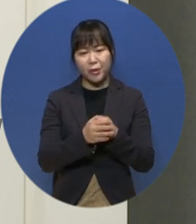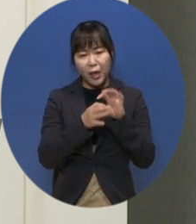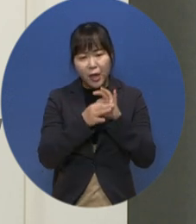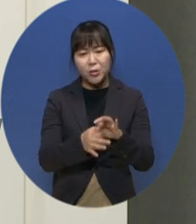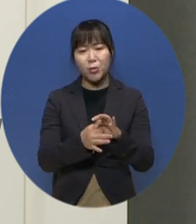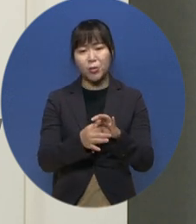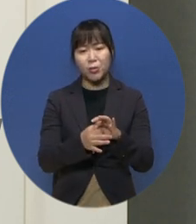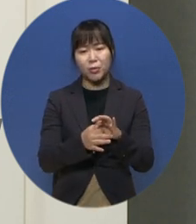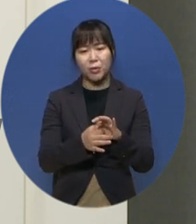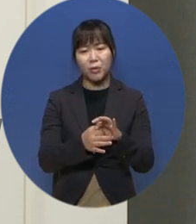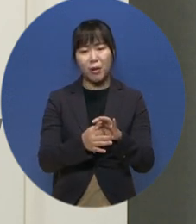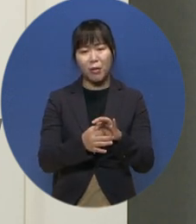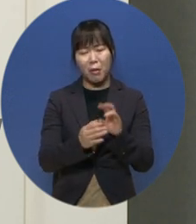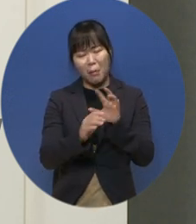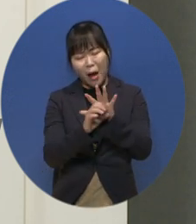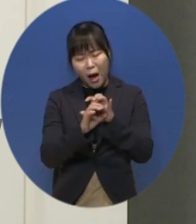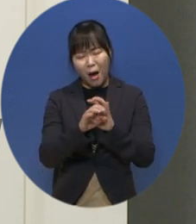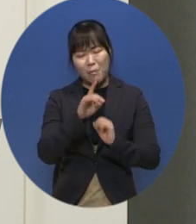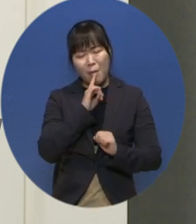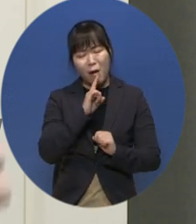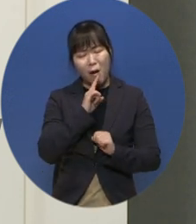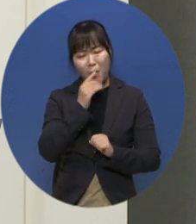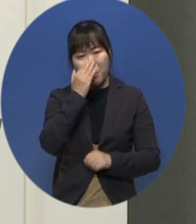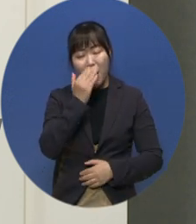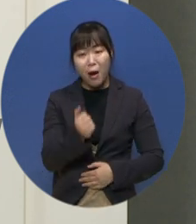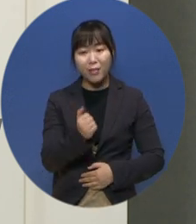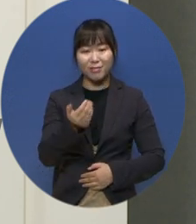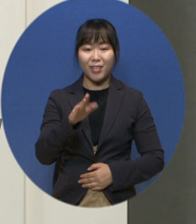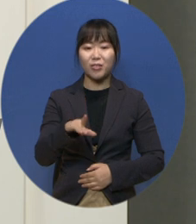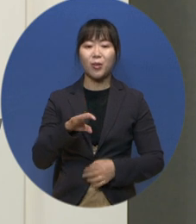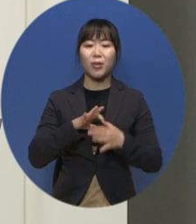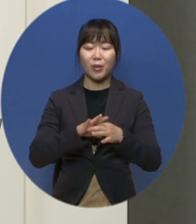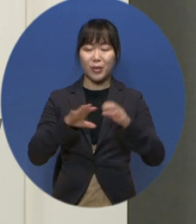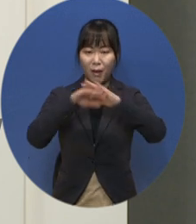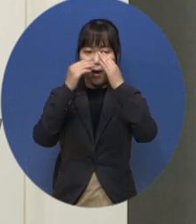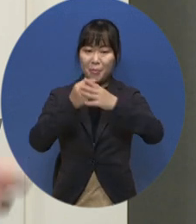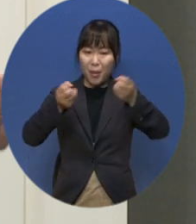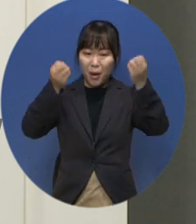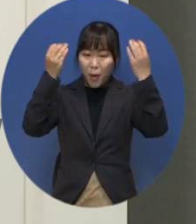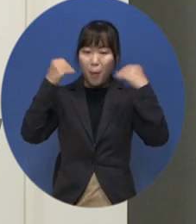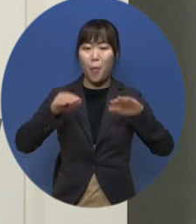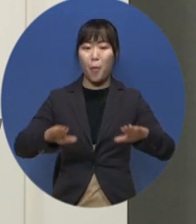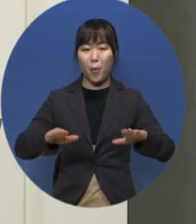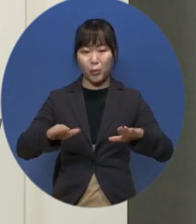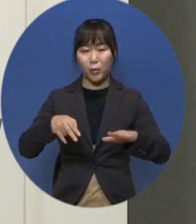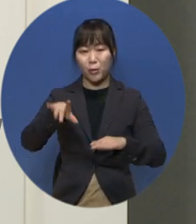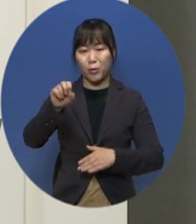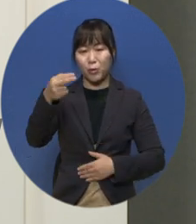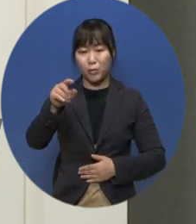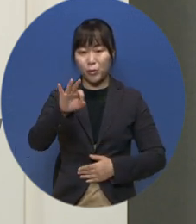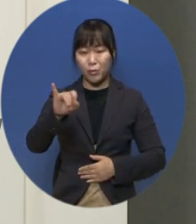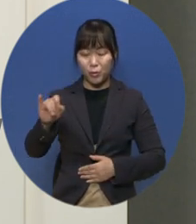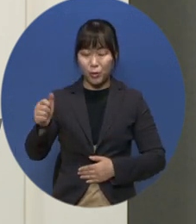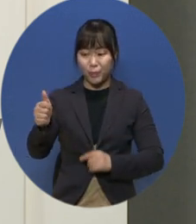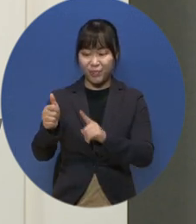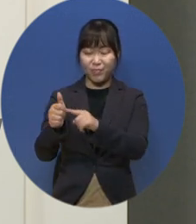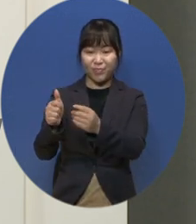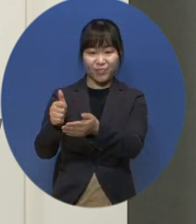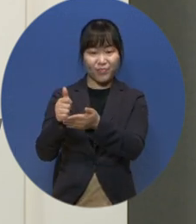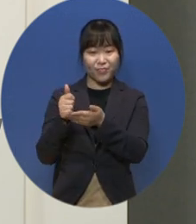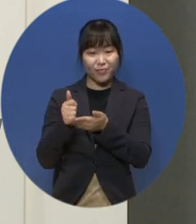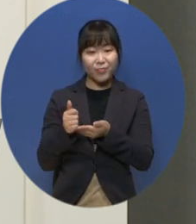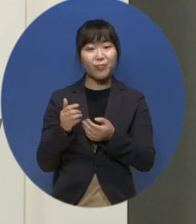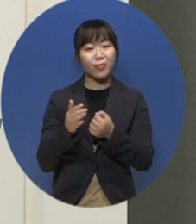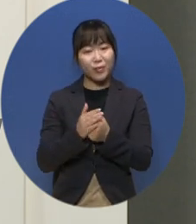코로나 하니까 참 지겨울 정도인데 좀 우리가 그런 걸 좀 잊어버리고 오늘 그 우리 장두희 씨를